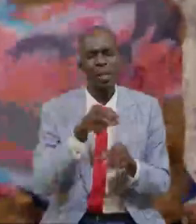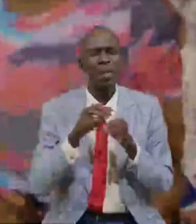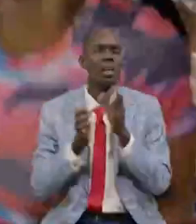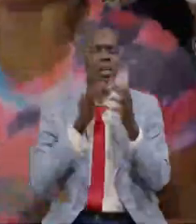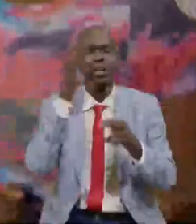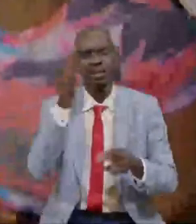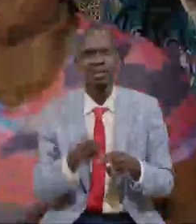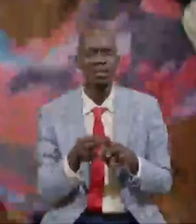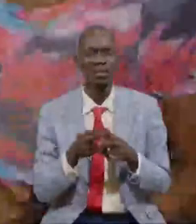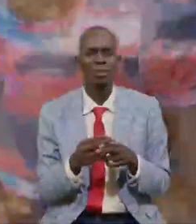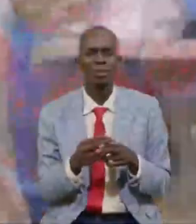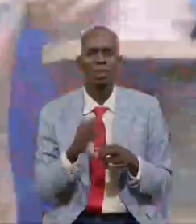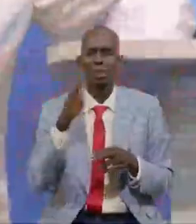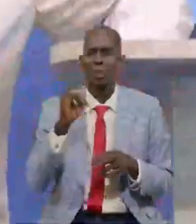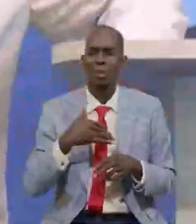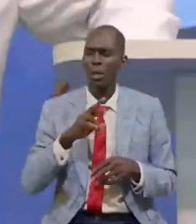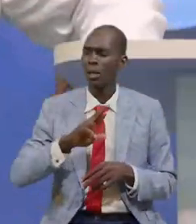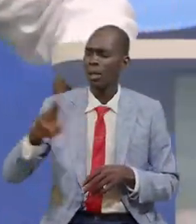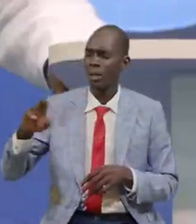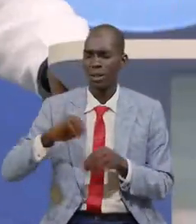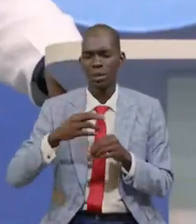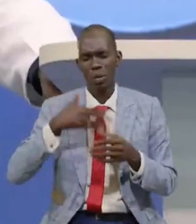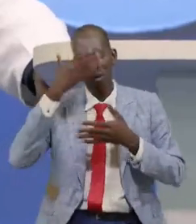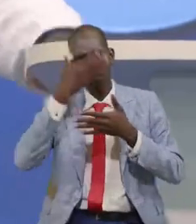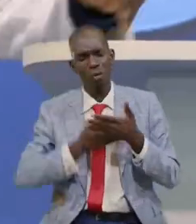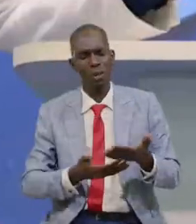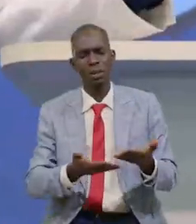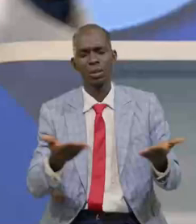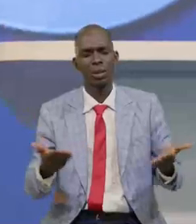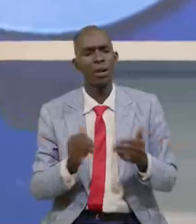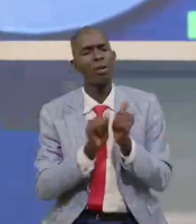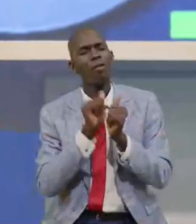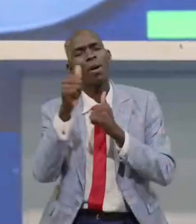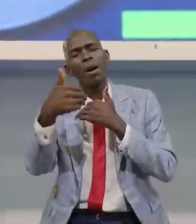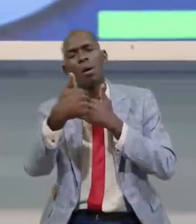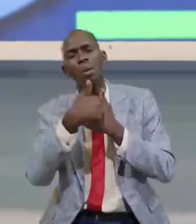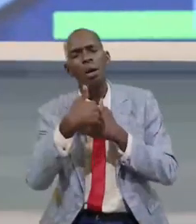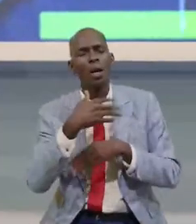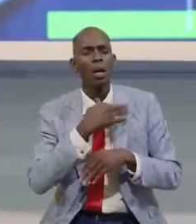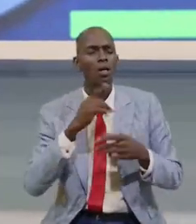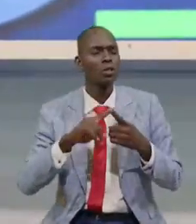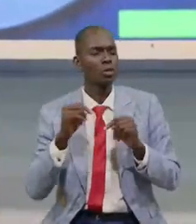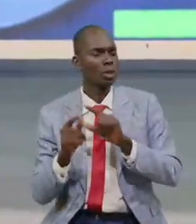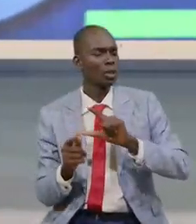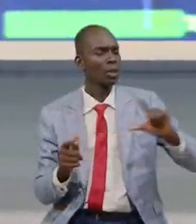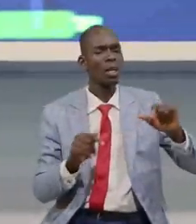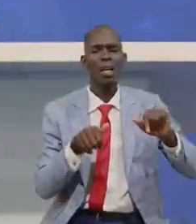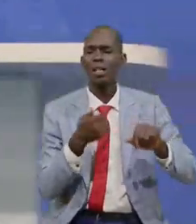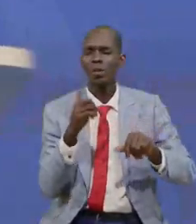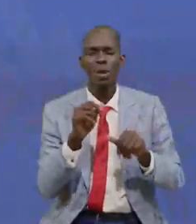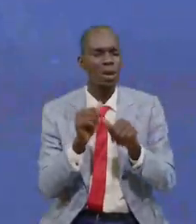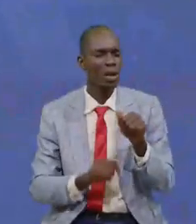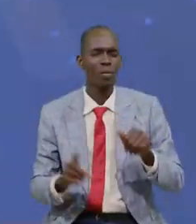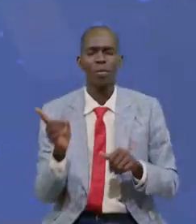monde, à ma gauche, devant moi, partout, dans tous les